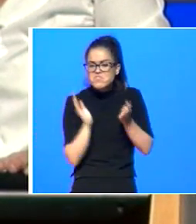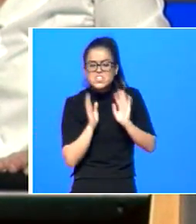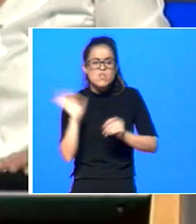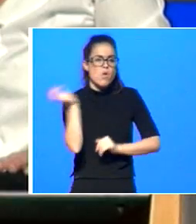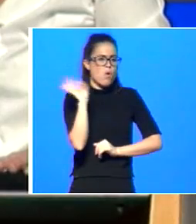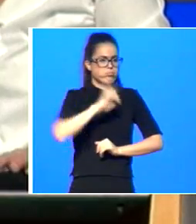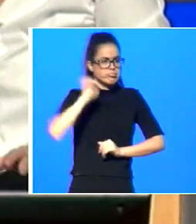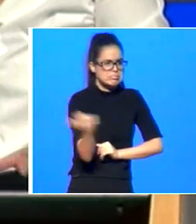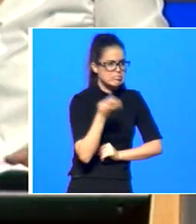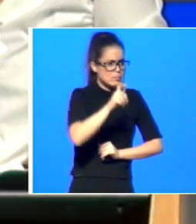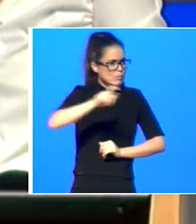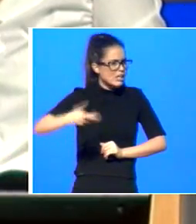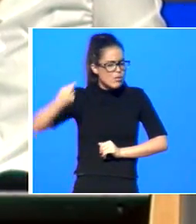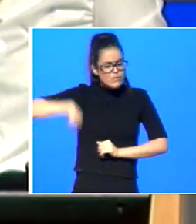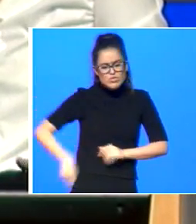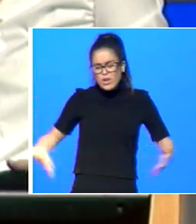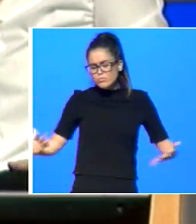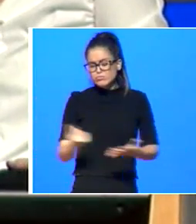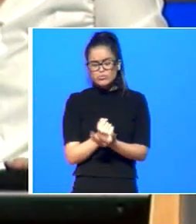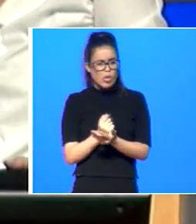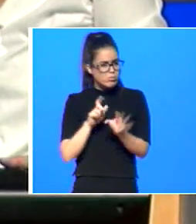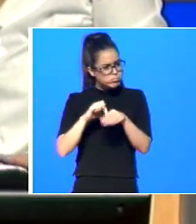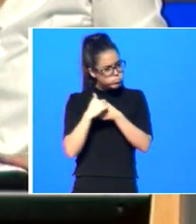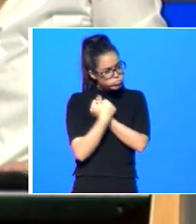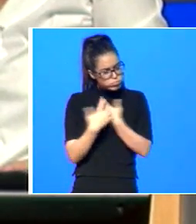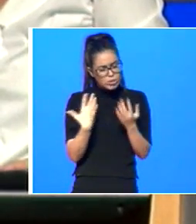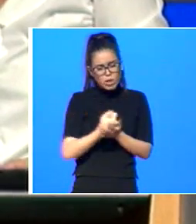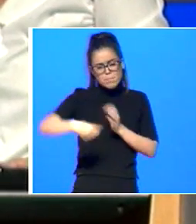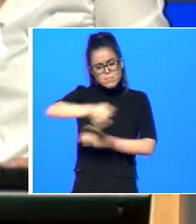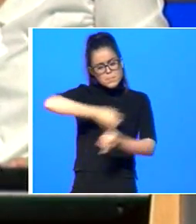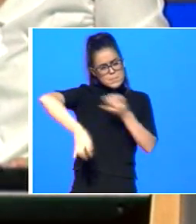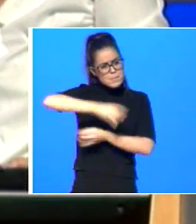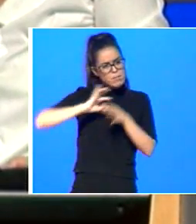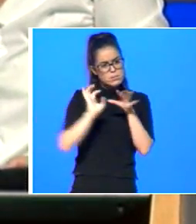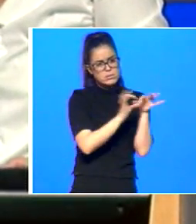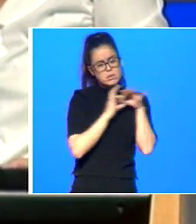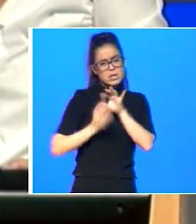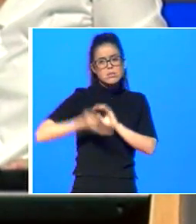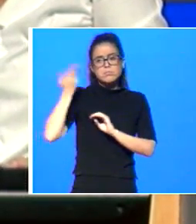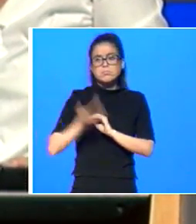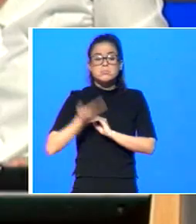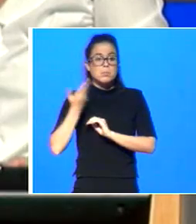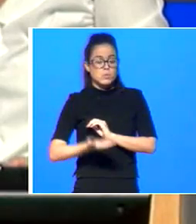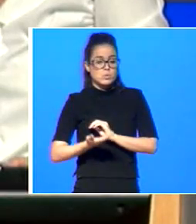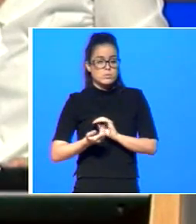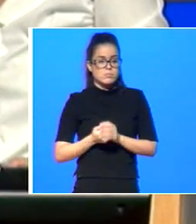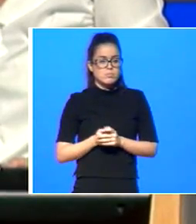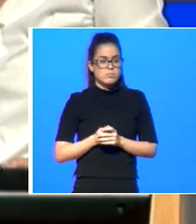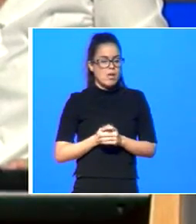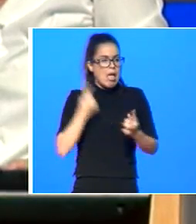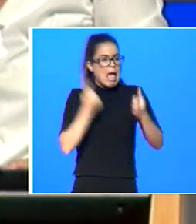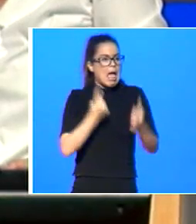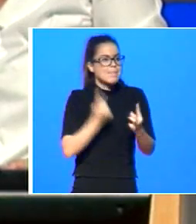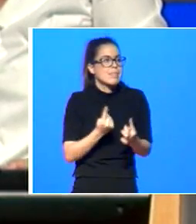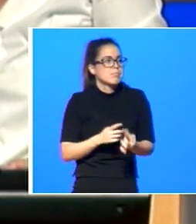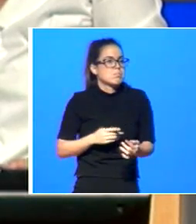berritzegunekuak, edo... Horre mobitzen da, nahiko jente mobitzen da, batzuk ikasle konkretu batzun inguruan, baina beste